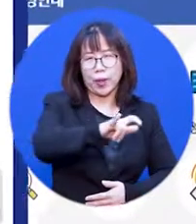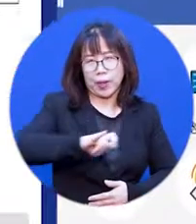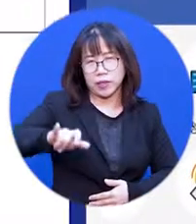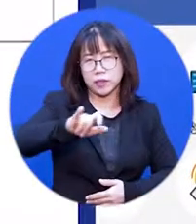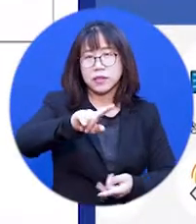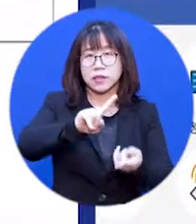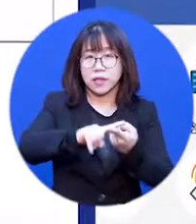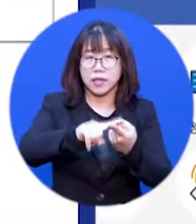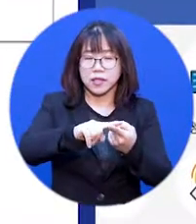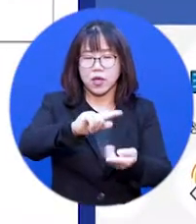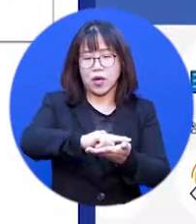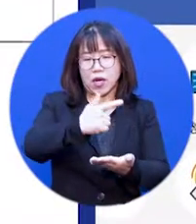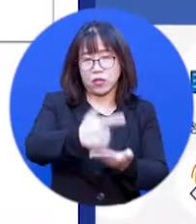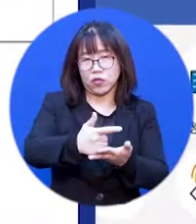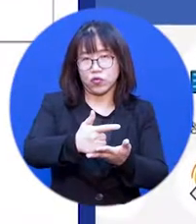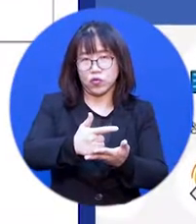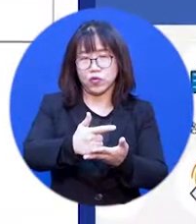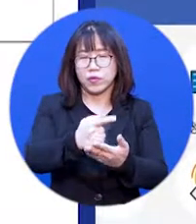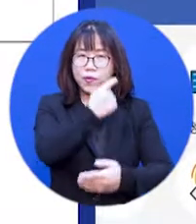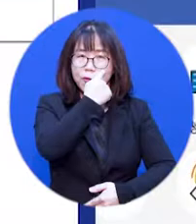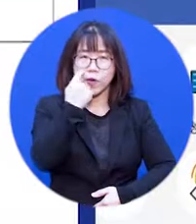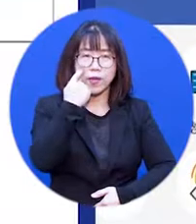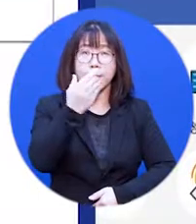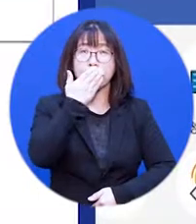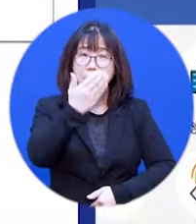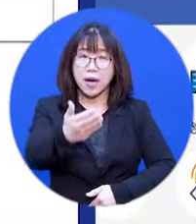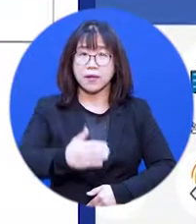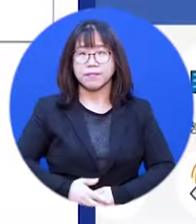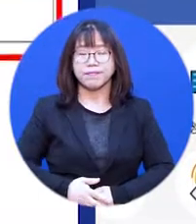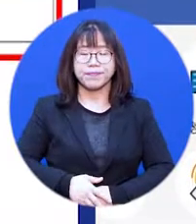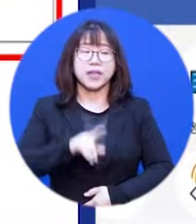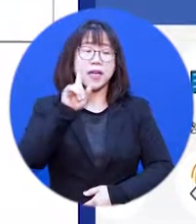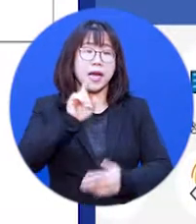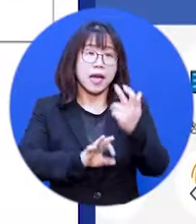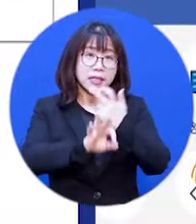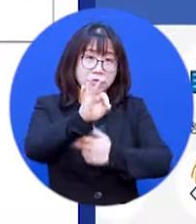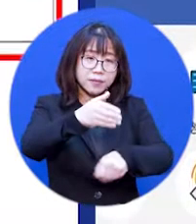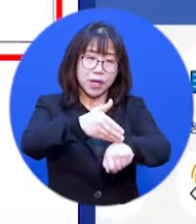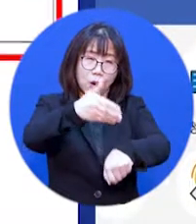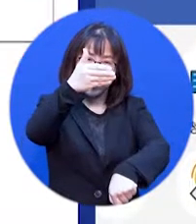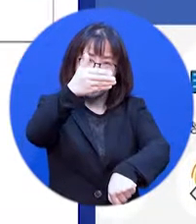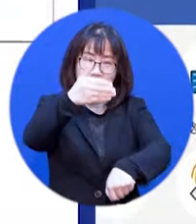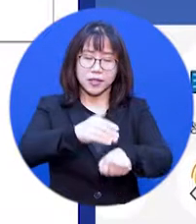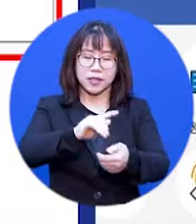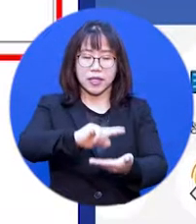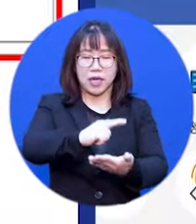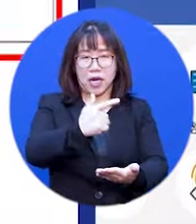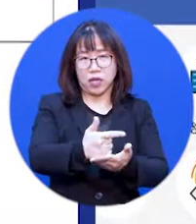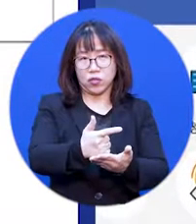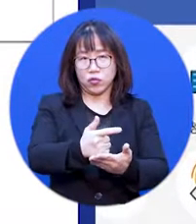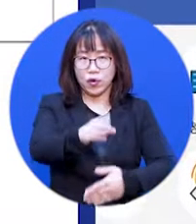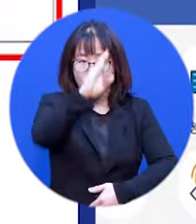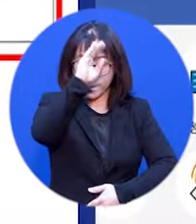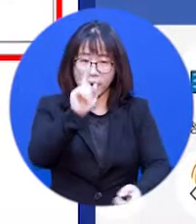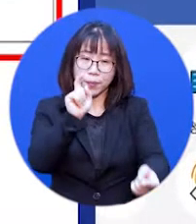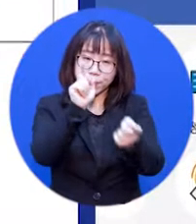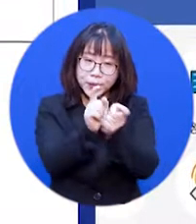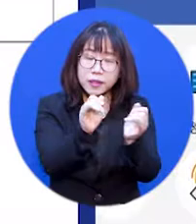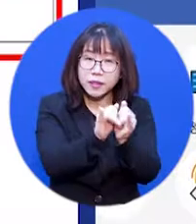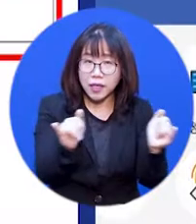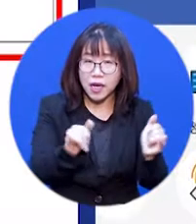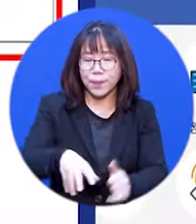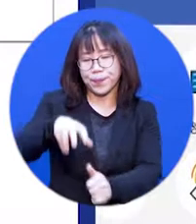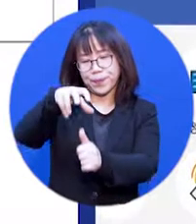바이러스 강서구 현황에 대해 한 번에 확인할 수 있습니다. 매일 오전 9시를 기준으로 강서구 내 확진